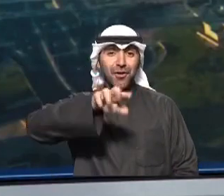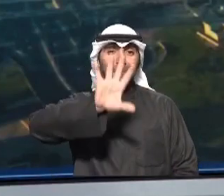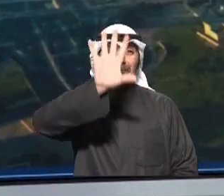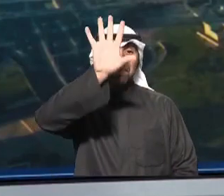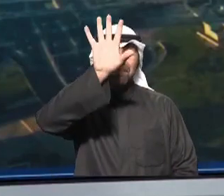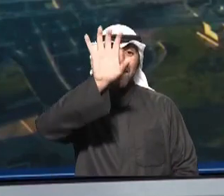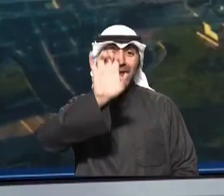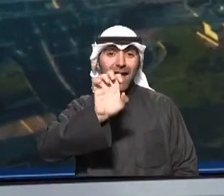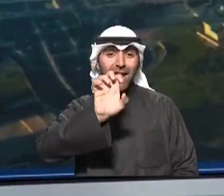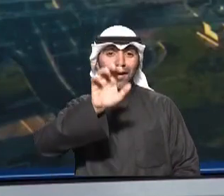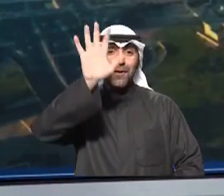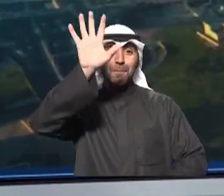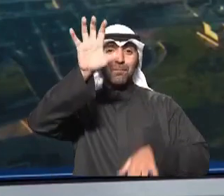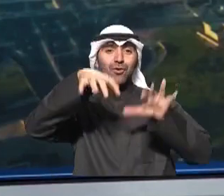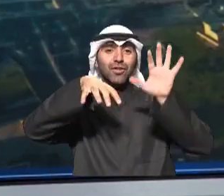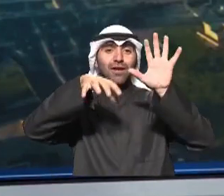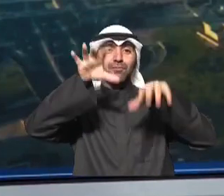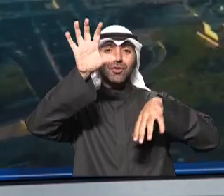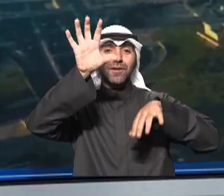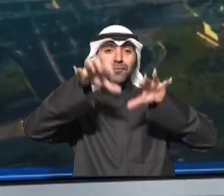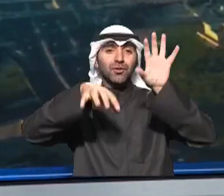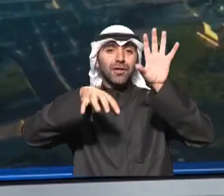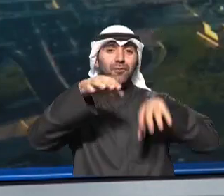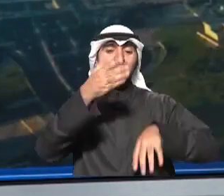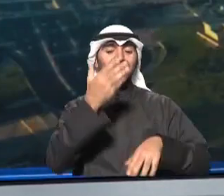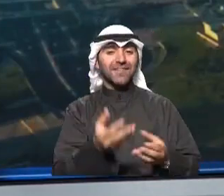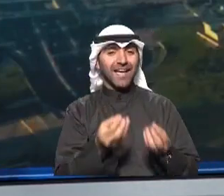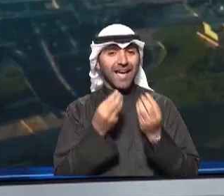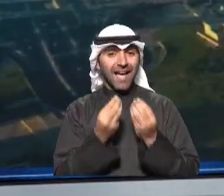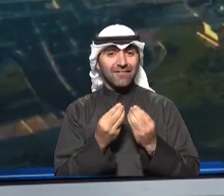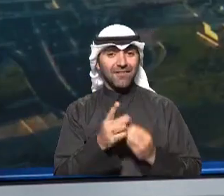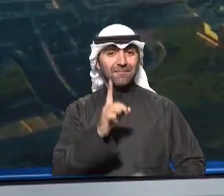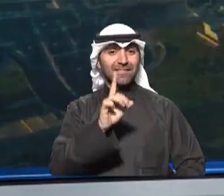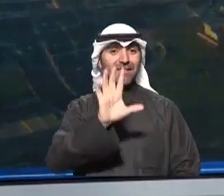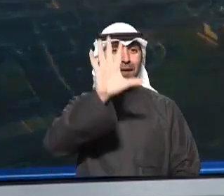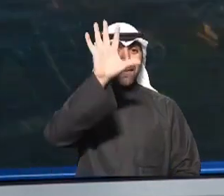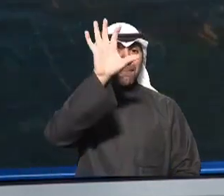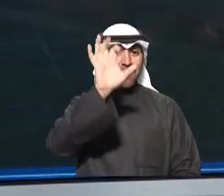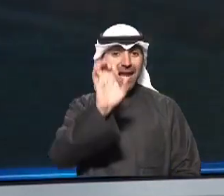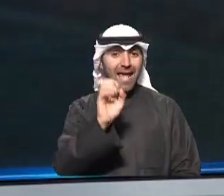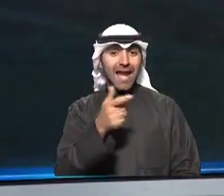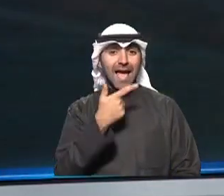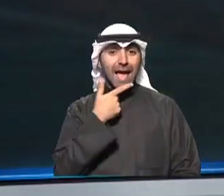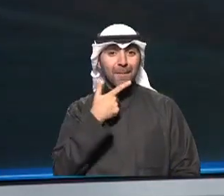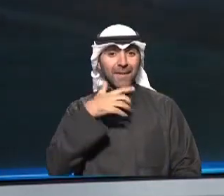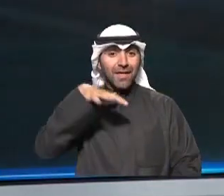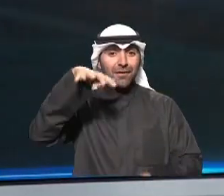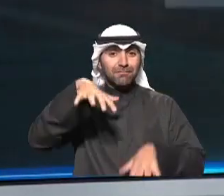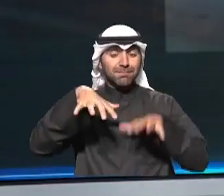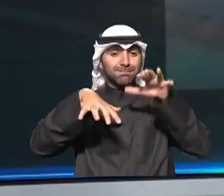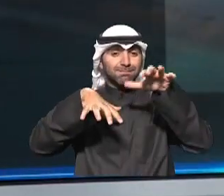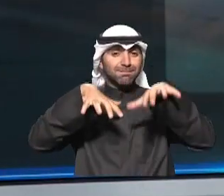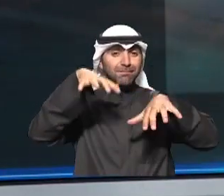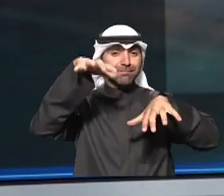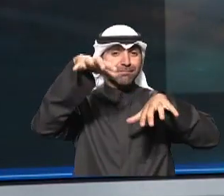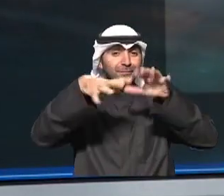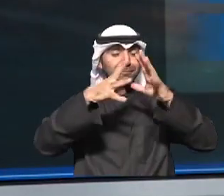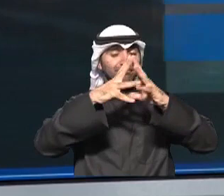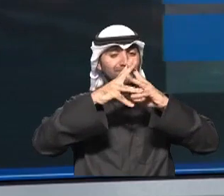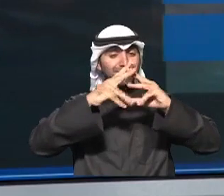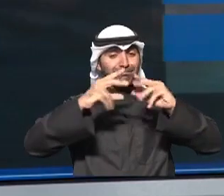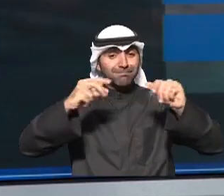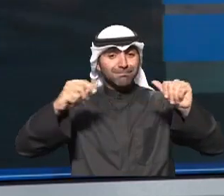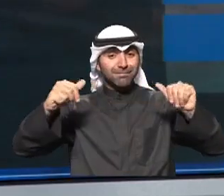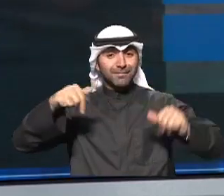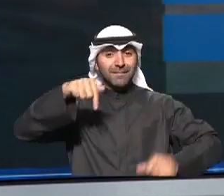مستمرة معنا، وتقل فرص السحب تدريجيا خلال مساء اليوم، وأيضا أجواء معتدلة حاليا على مدينة الكويت، ورياح